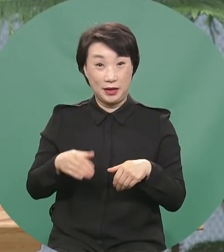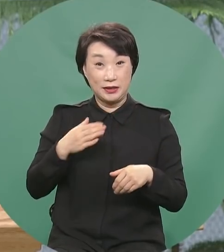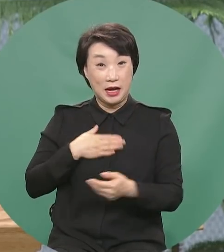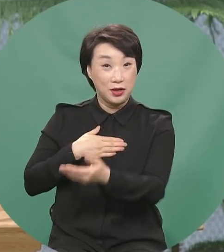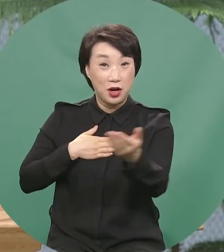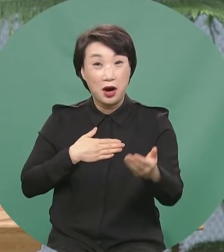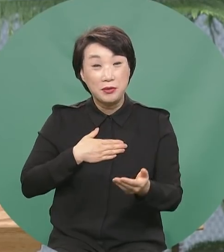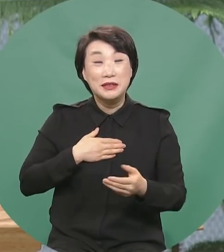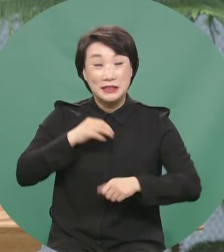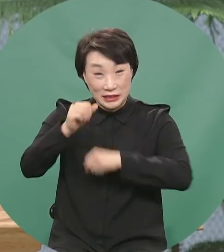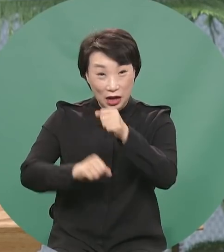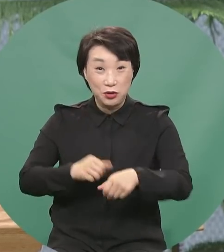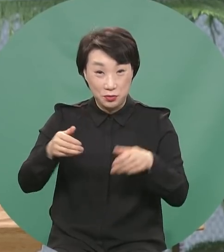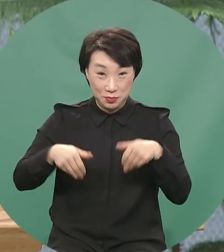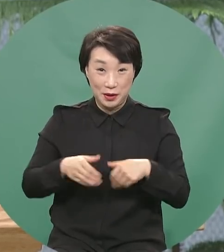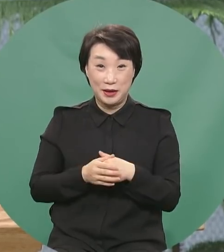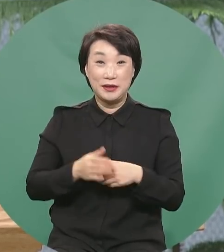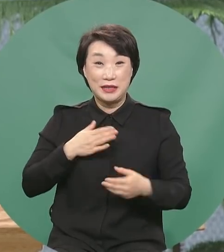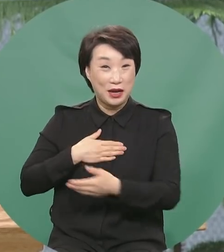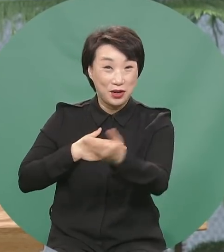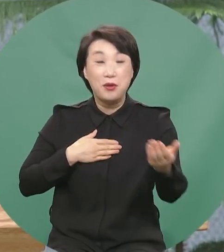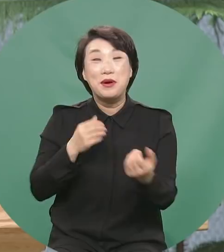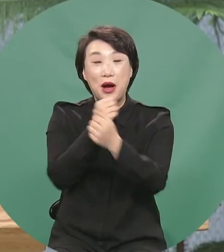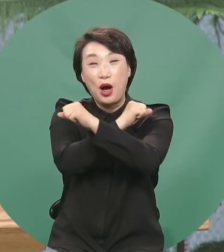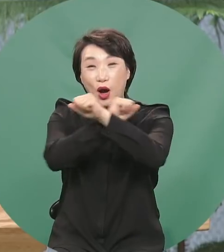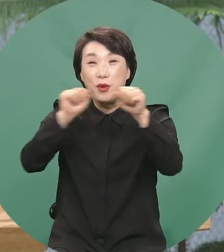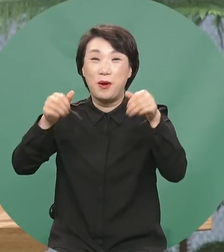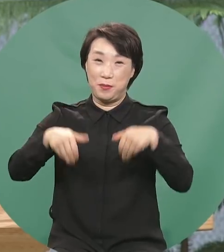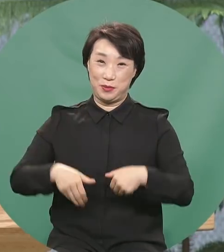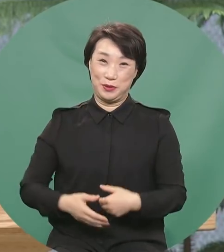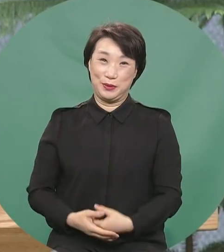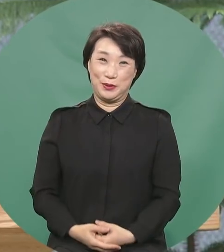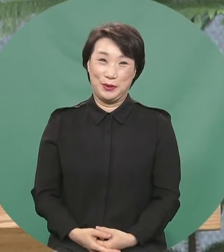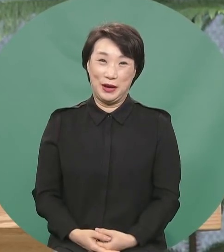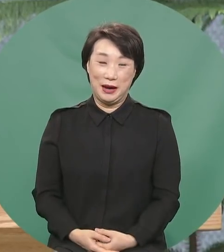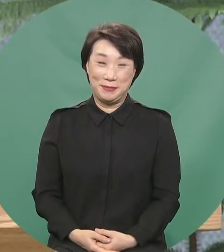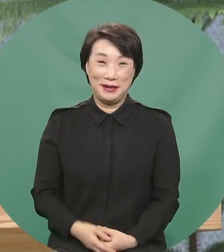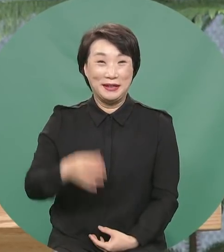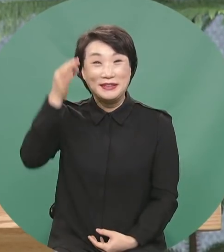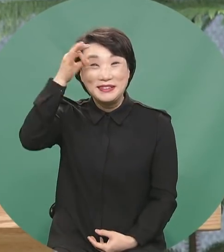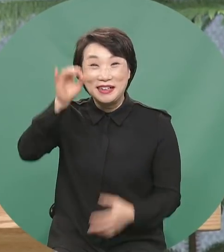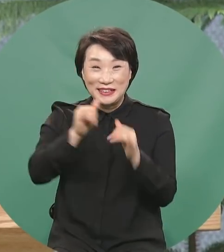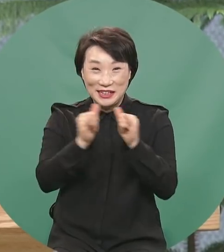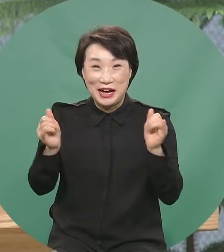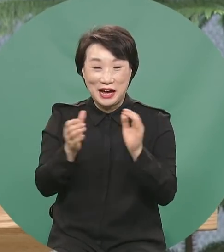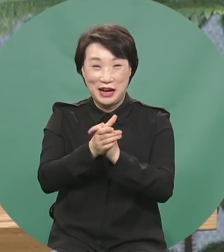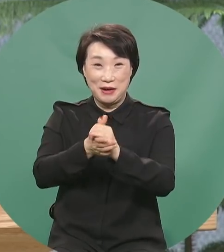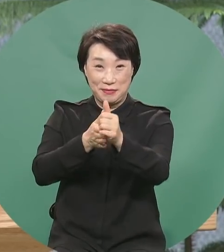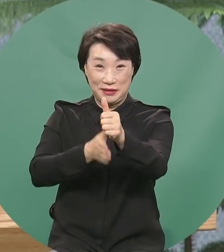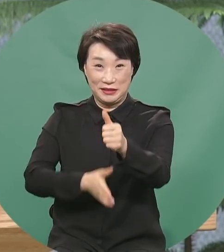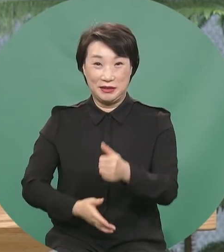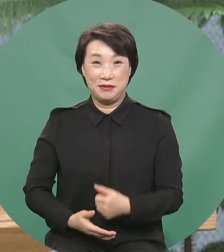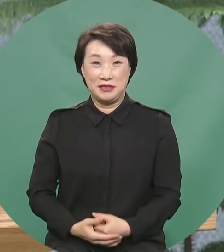여러분이 자유해야 하고 여러분이 해방돼야 합니다. 인정하시면 아멘 합시다.